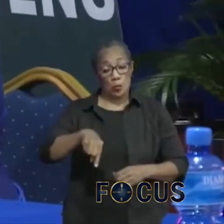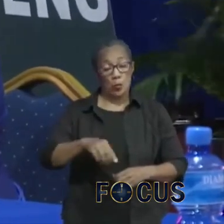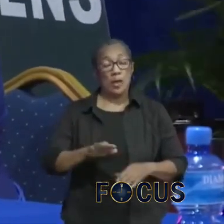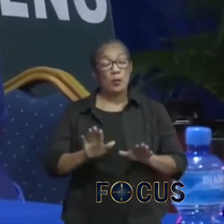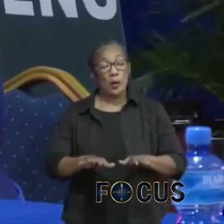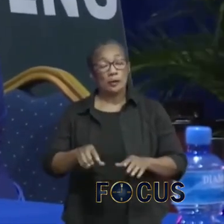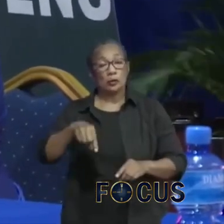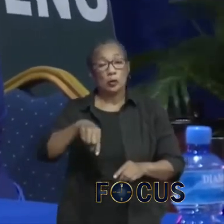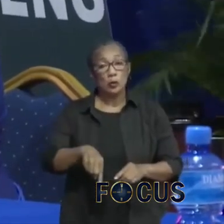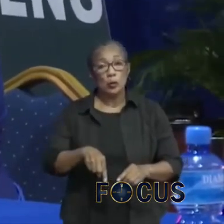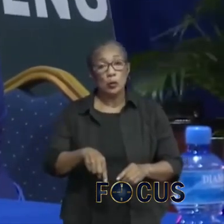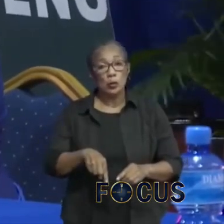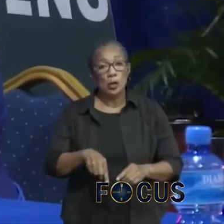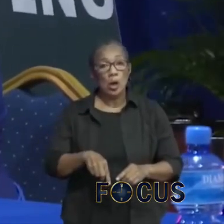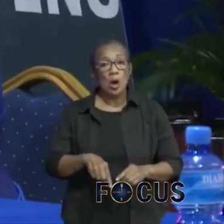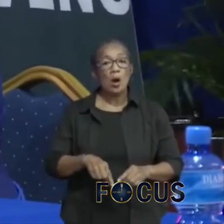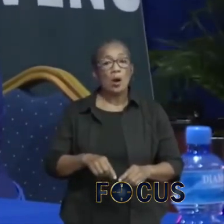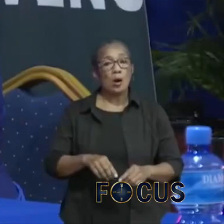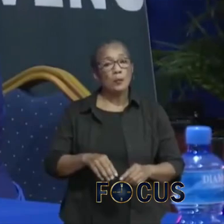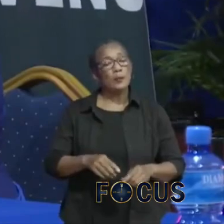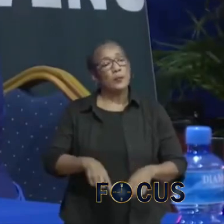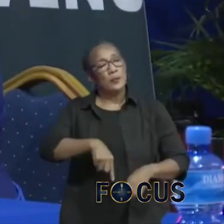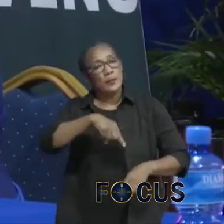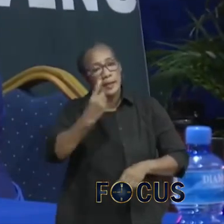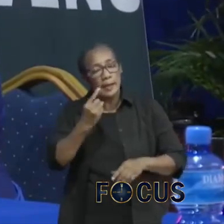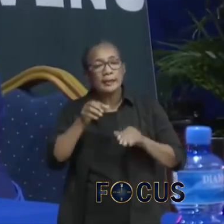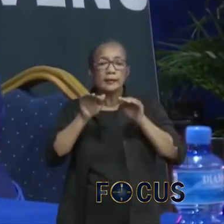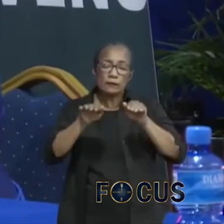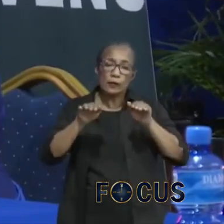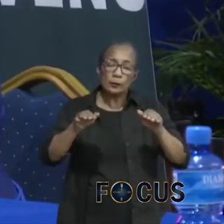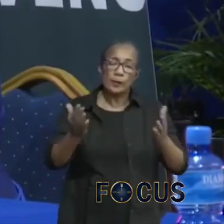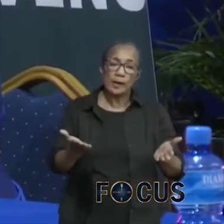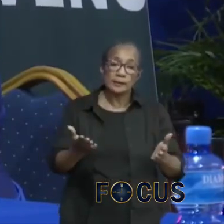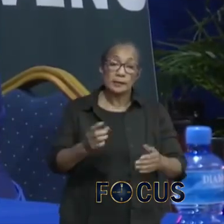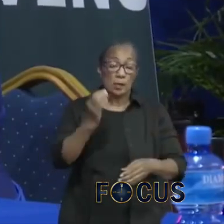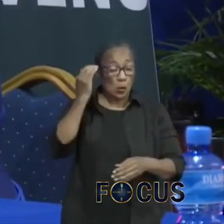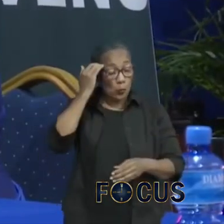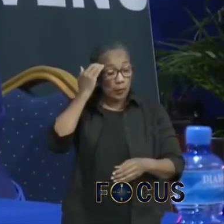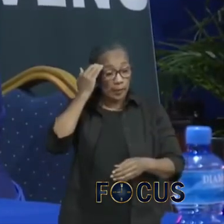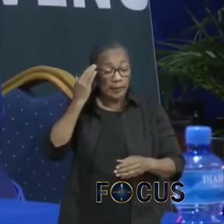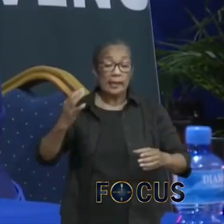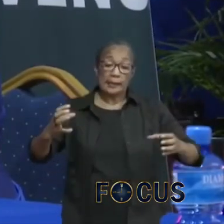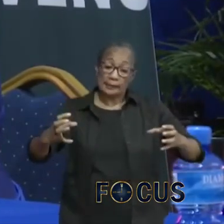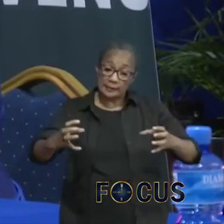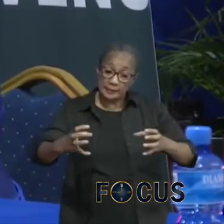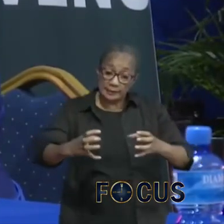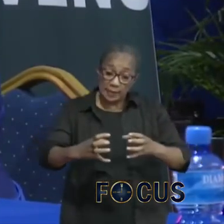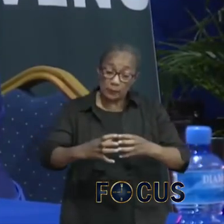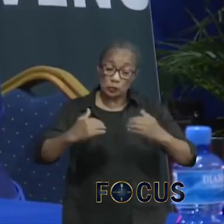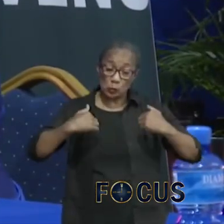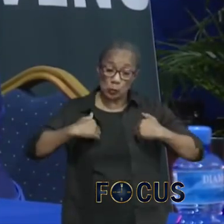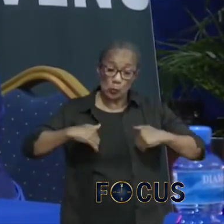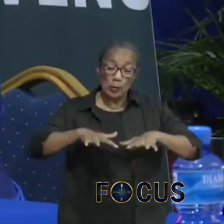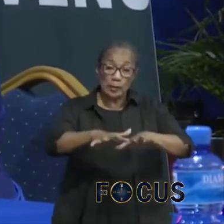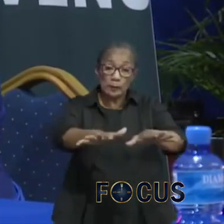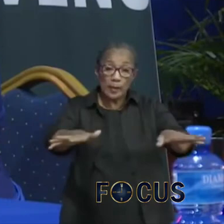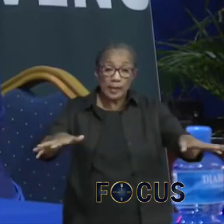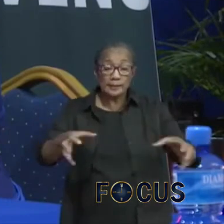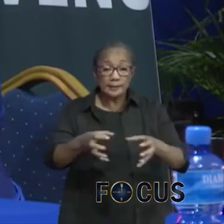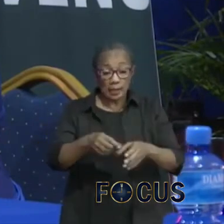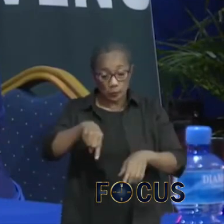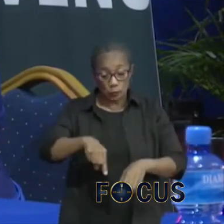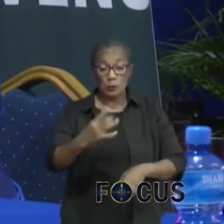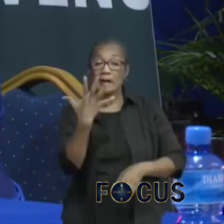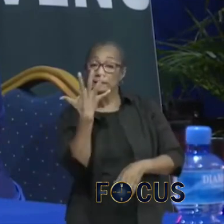nu op nadere bijzonderheden. U weet dat wij de samenspoeling nu hebben geplaatst op 5